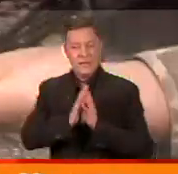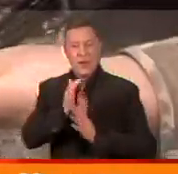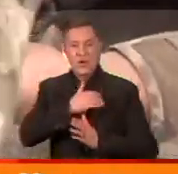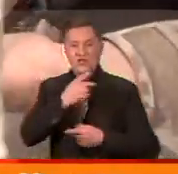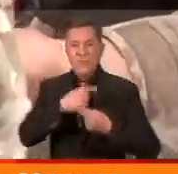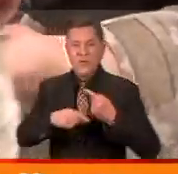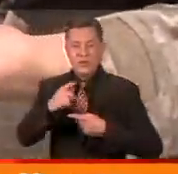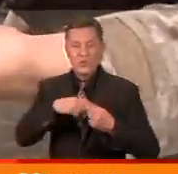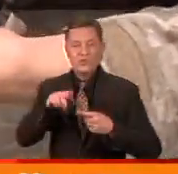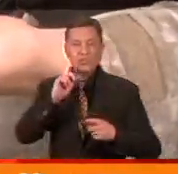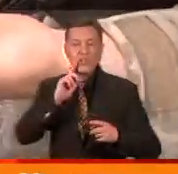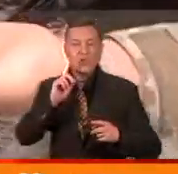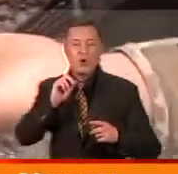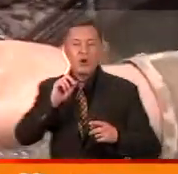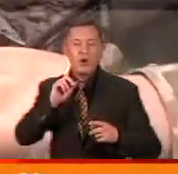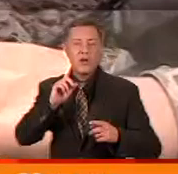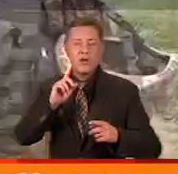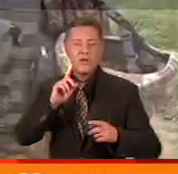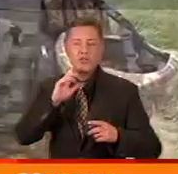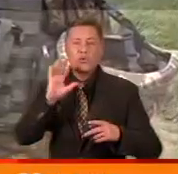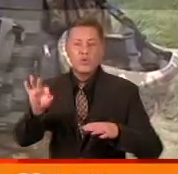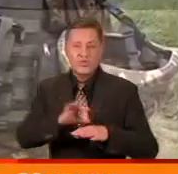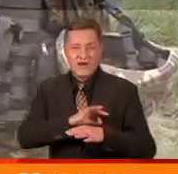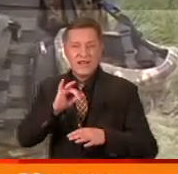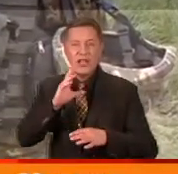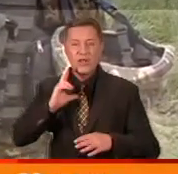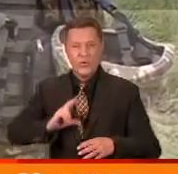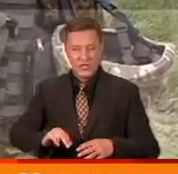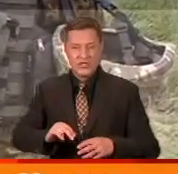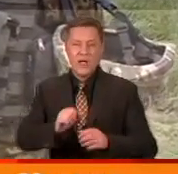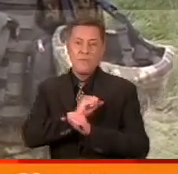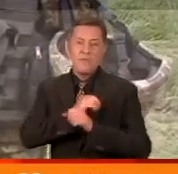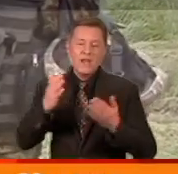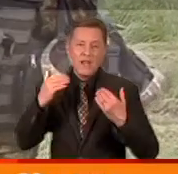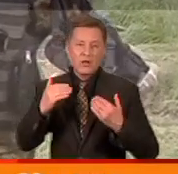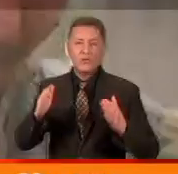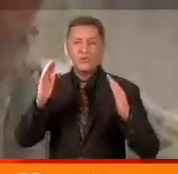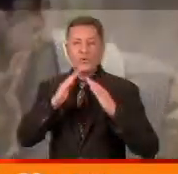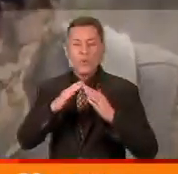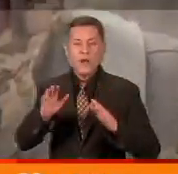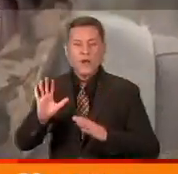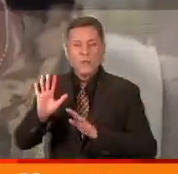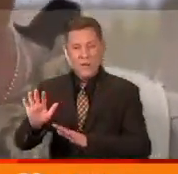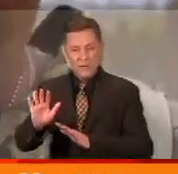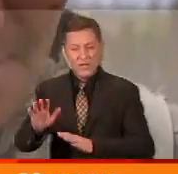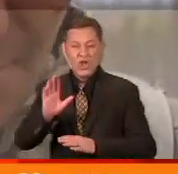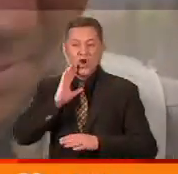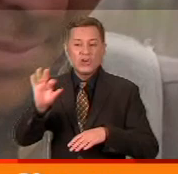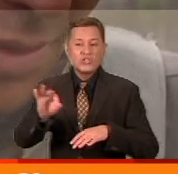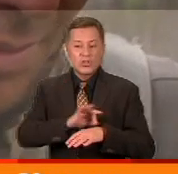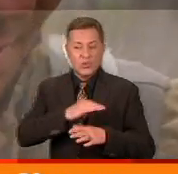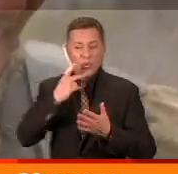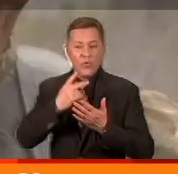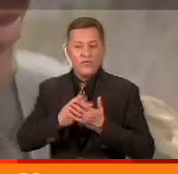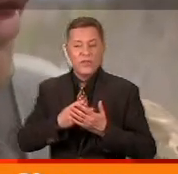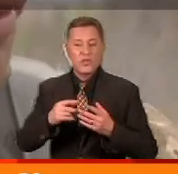Мала в Сашка однолітка війни. Передихнути, вдома побити, і можна і прийти на 7-ю хвилину. Ну, жену побачити, зрозуміло, що там